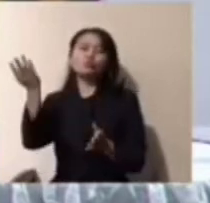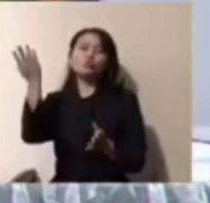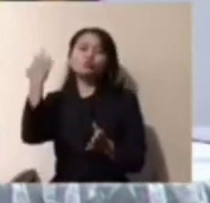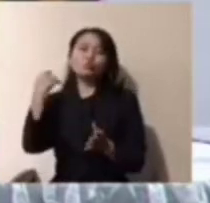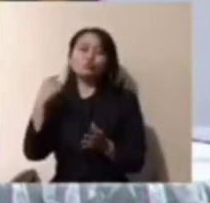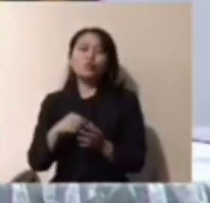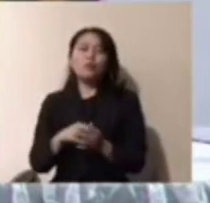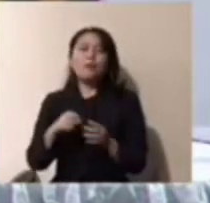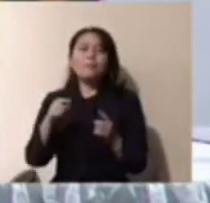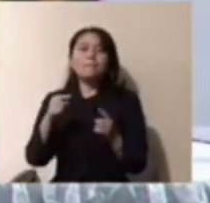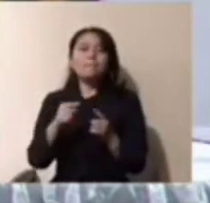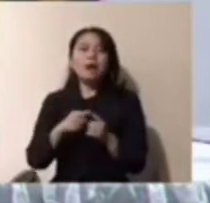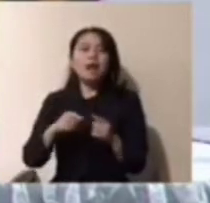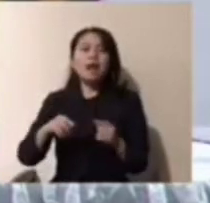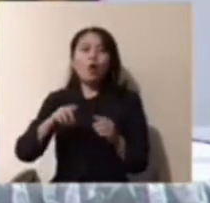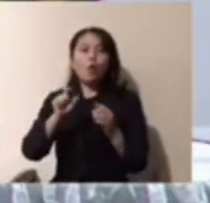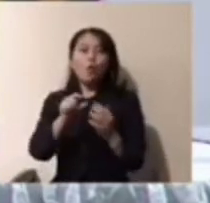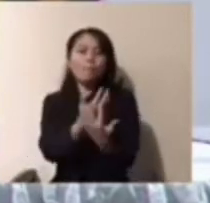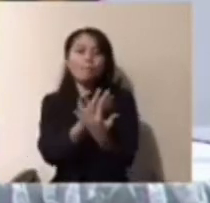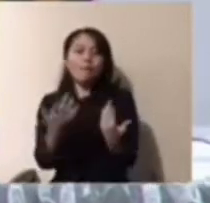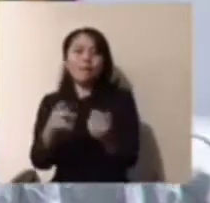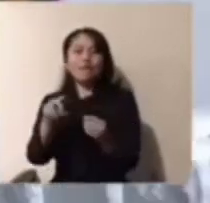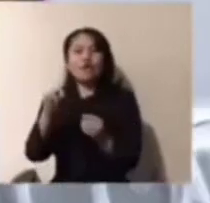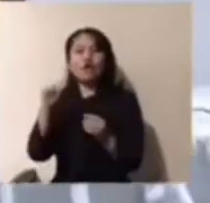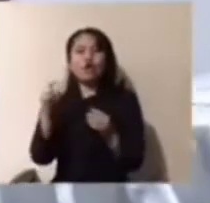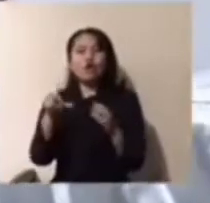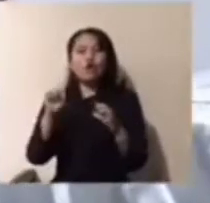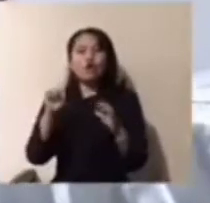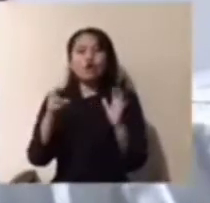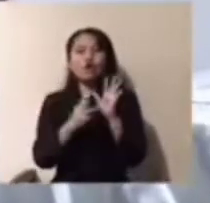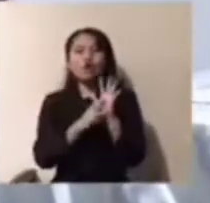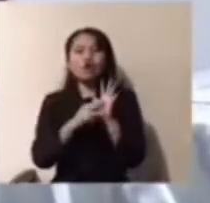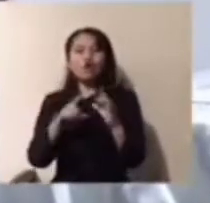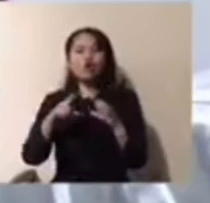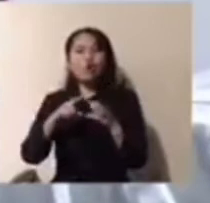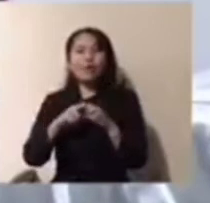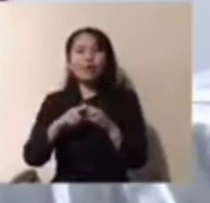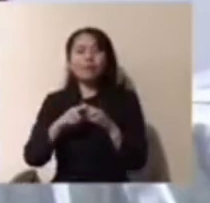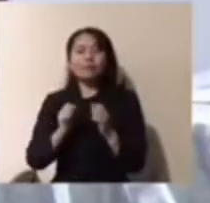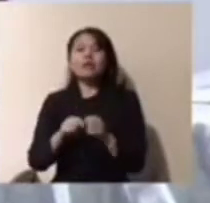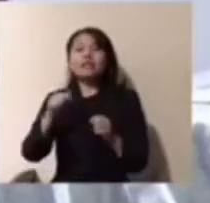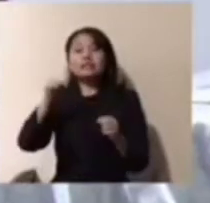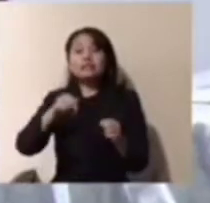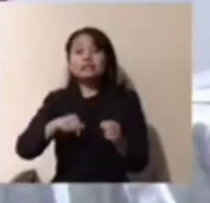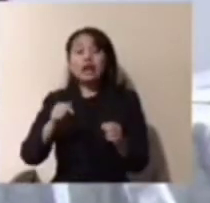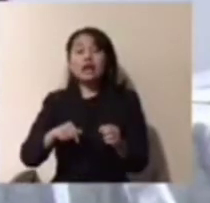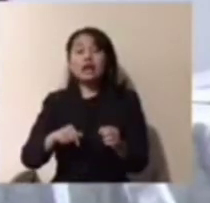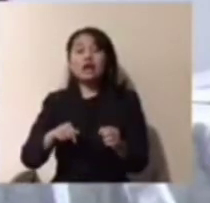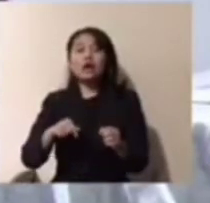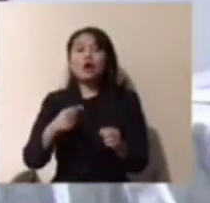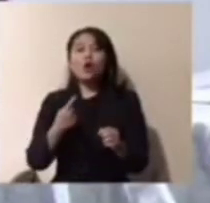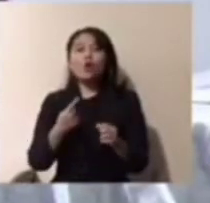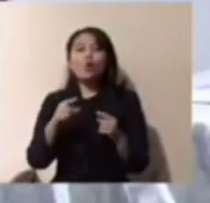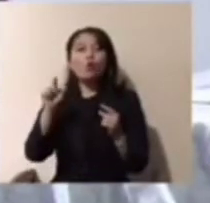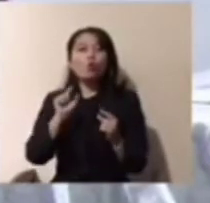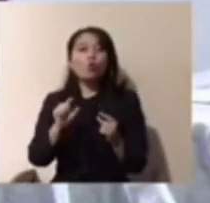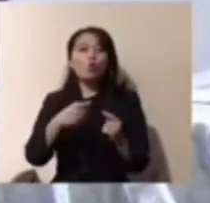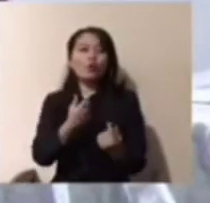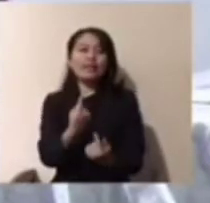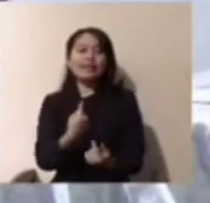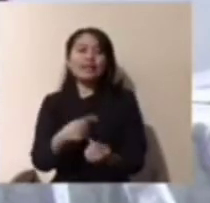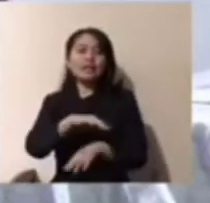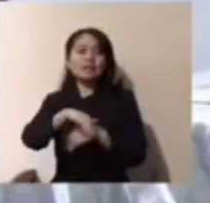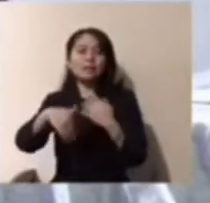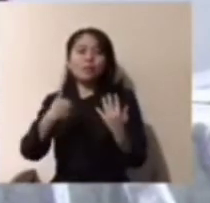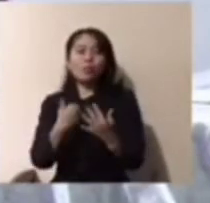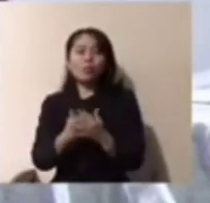kepada jemaat di Roma, sekarang kepada kita semua dengan kata-kata ini.